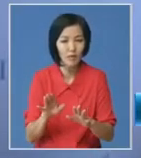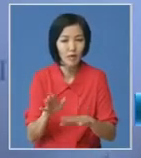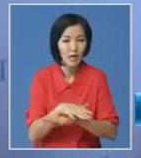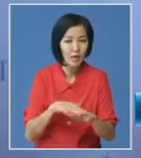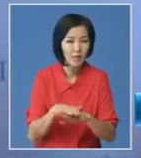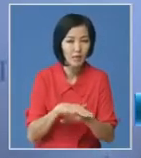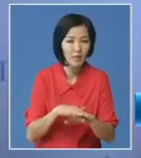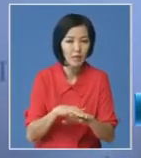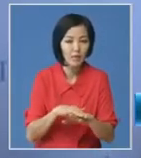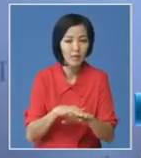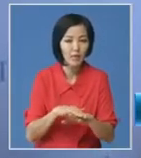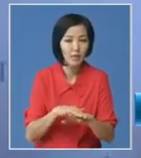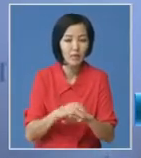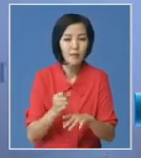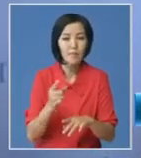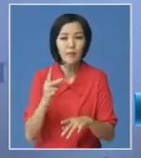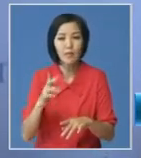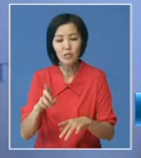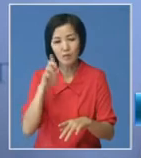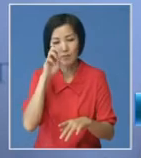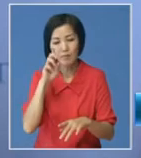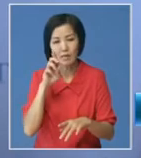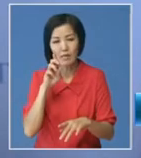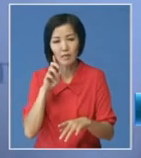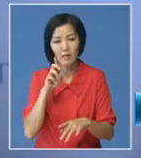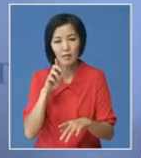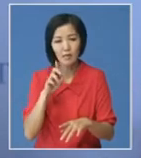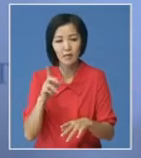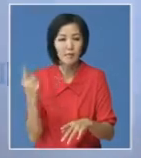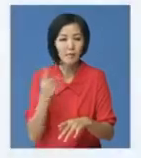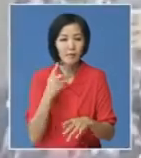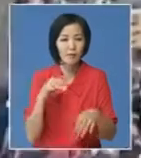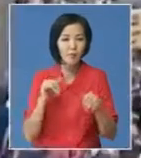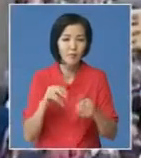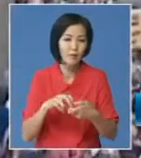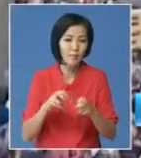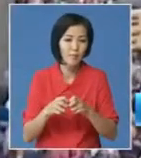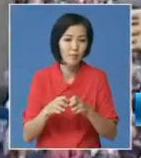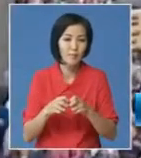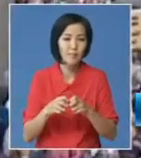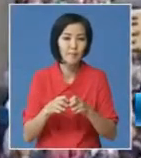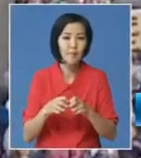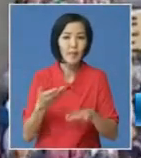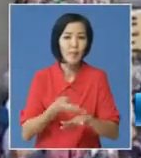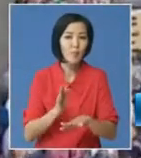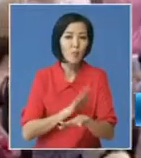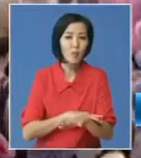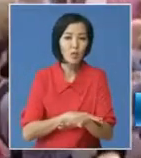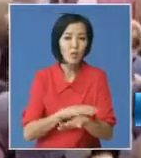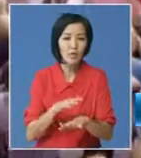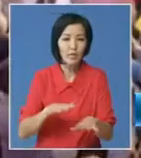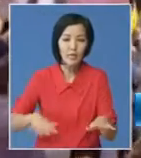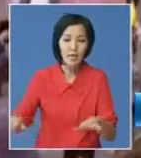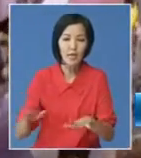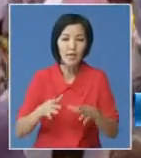ғана емес, Израиль, Палестина, сонымен қатар таяу шығыс елдерінің ортақ мәселесі. Варшава алаңына жиналған жұрттың санында шек жоқ, бірақ